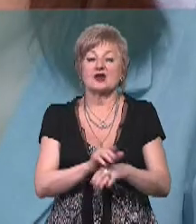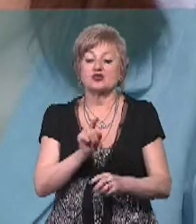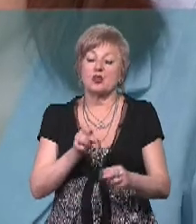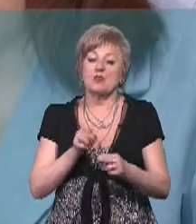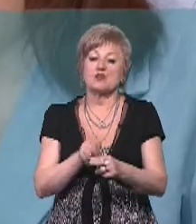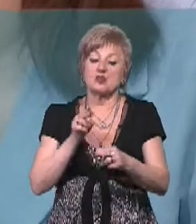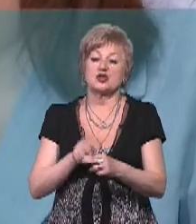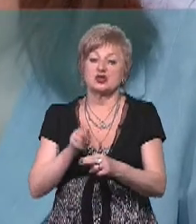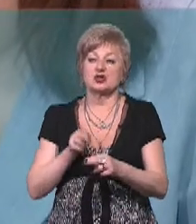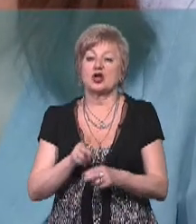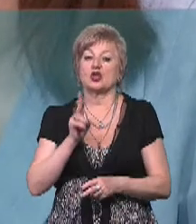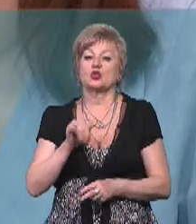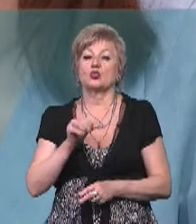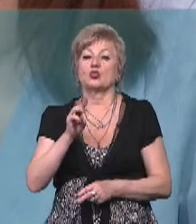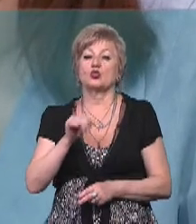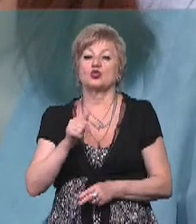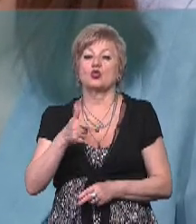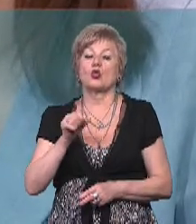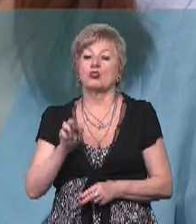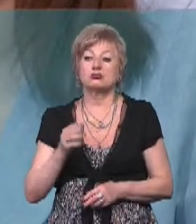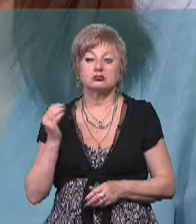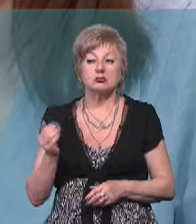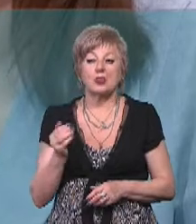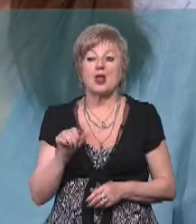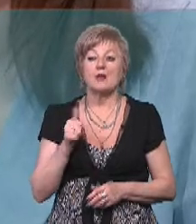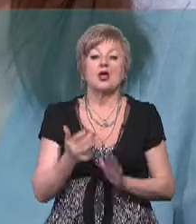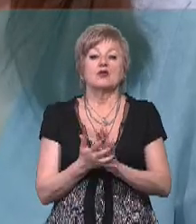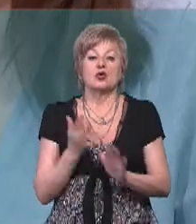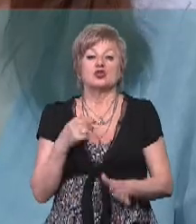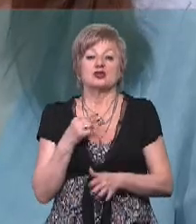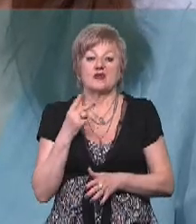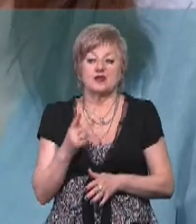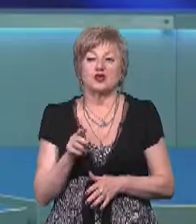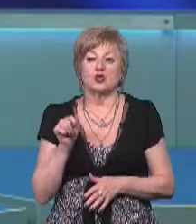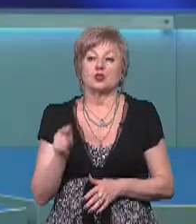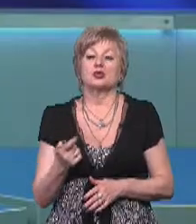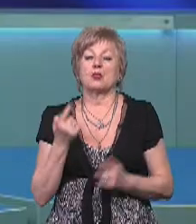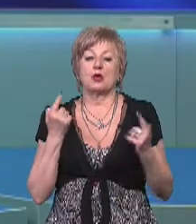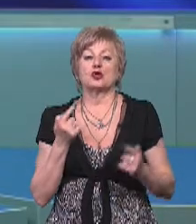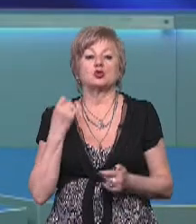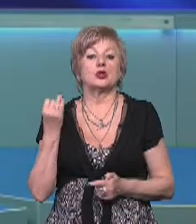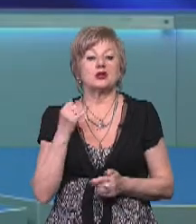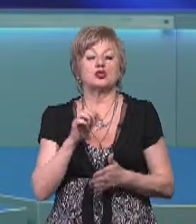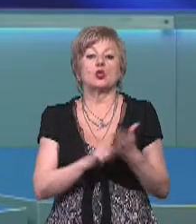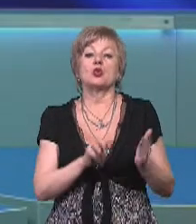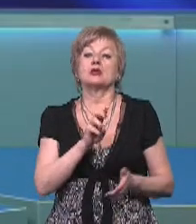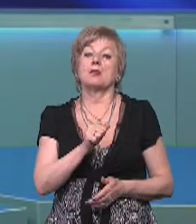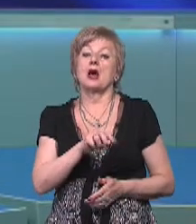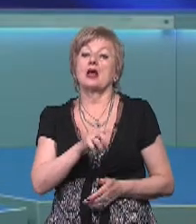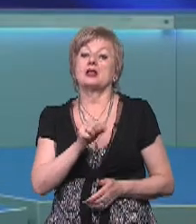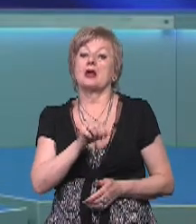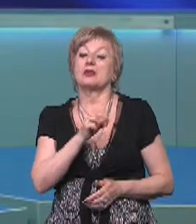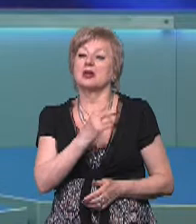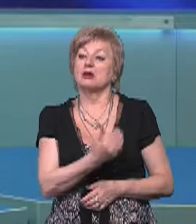заважають утворенню саме Кошугумської громади. В першу чергу ми бачимо, що є велика ініціатива від Балабинської селищної ради.